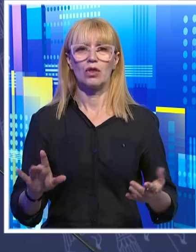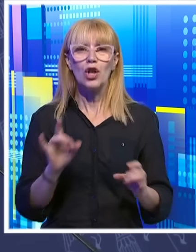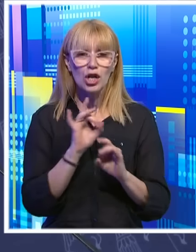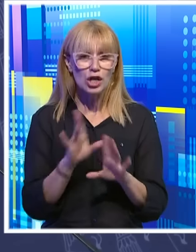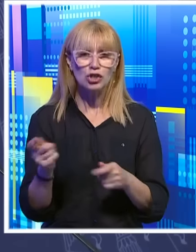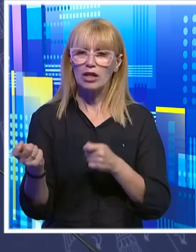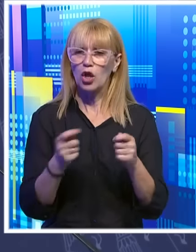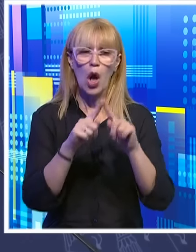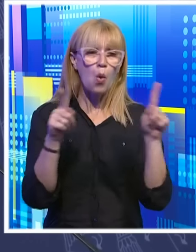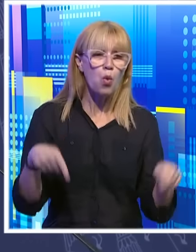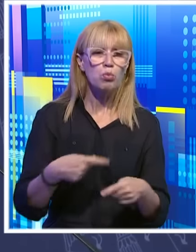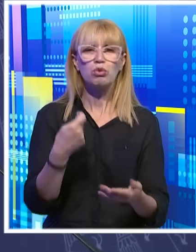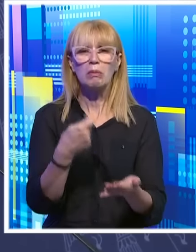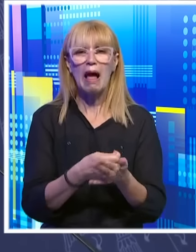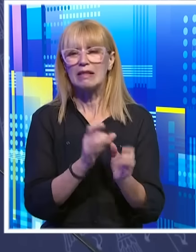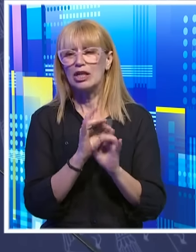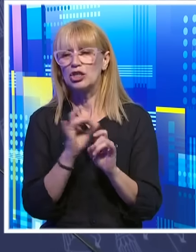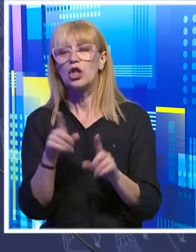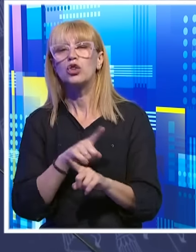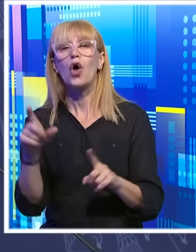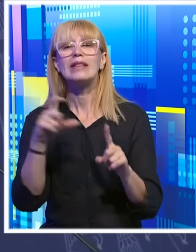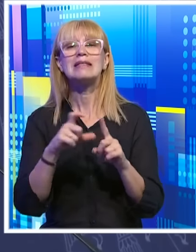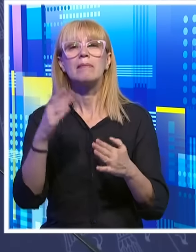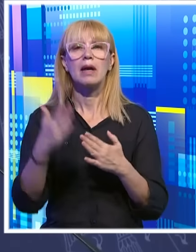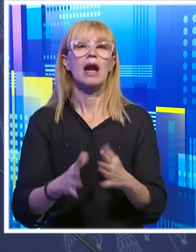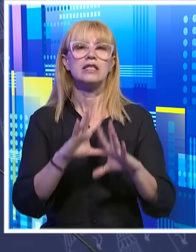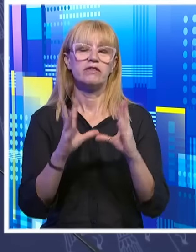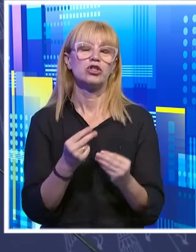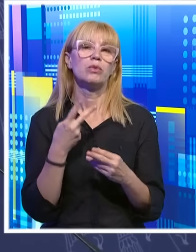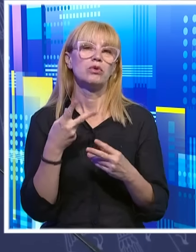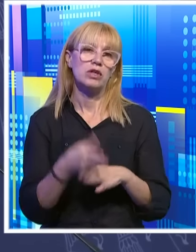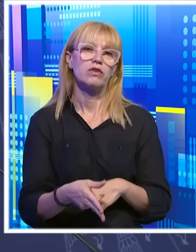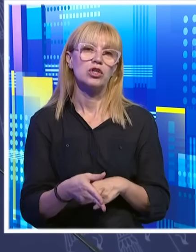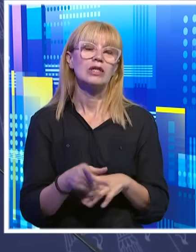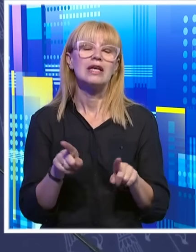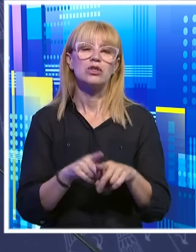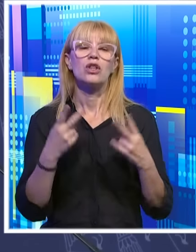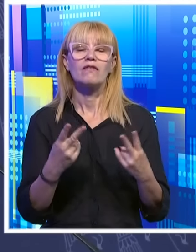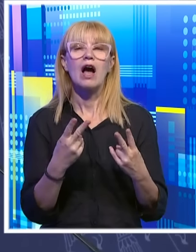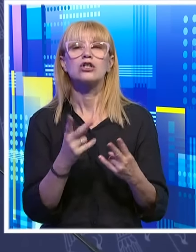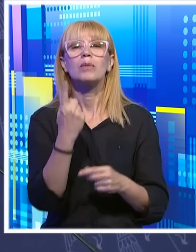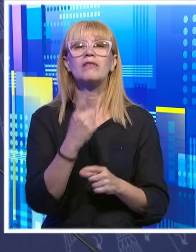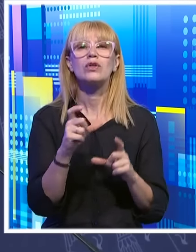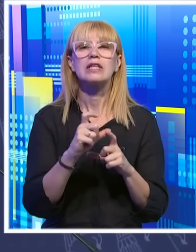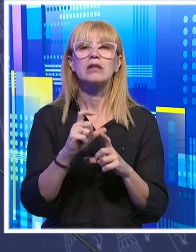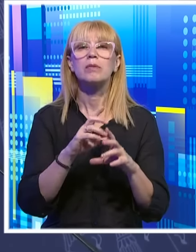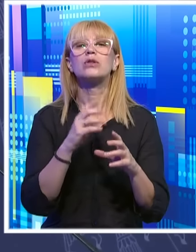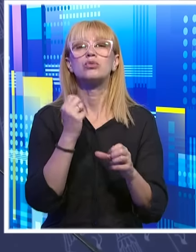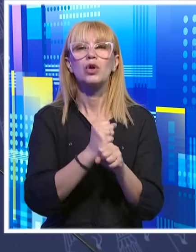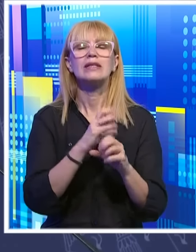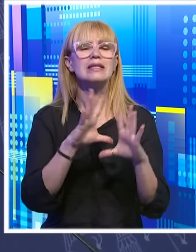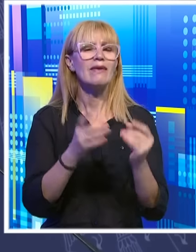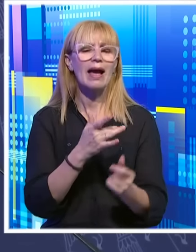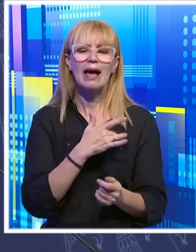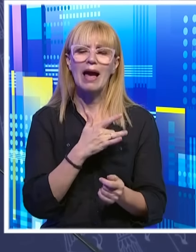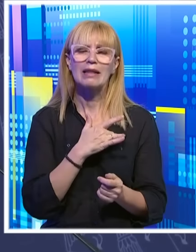mora donosi. Sve ćemo da završimo do kraja decembra. Ono što je takođe važno, organizovat ćemo od 1. septembra sve kardiološke kontrole, što